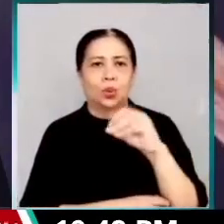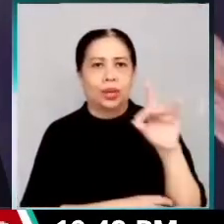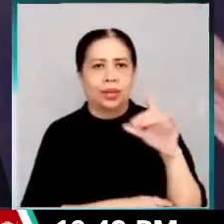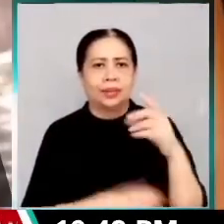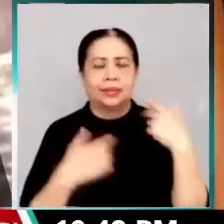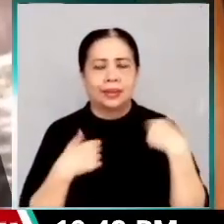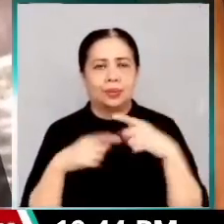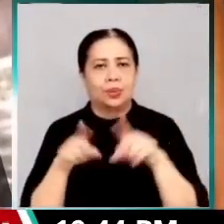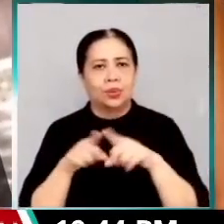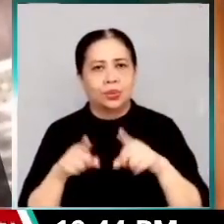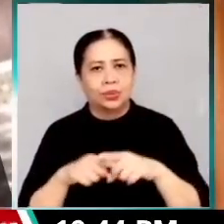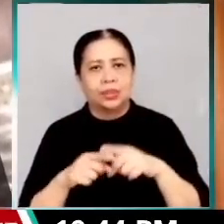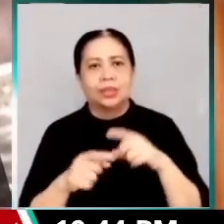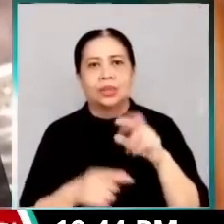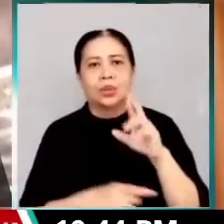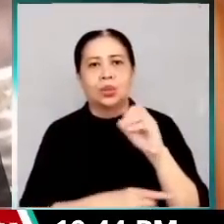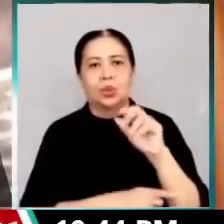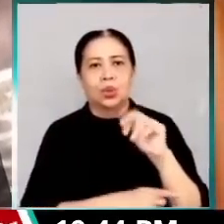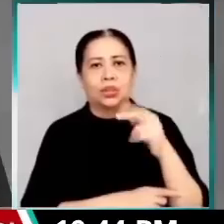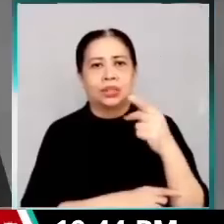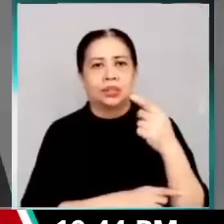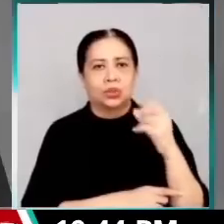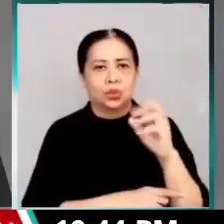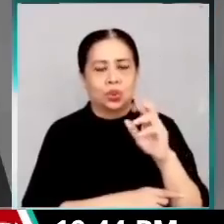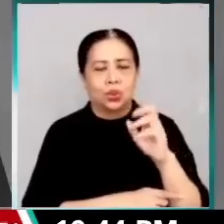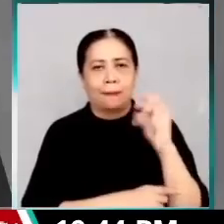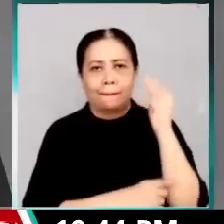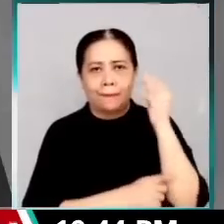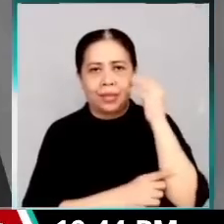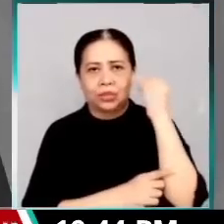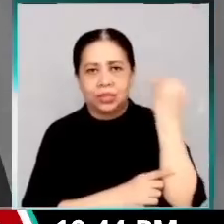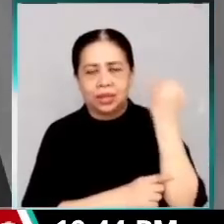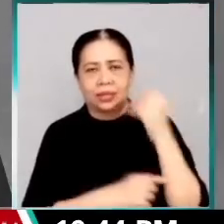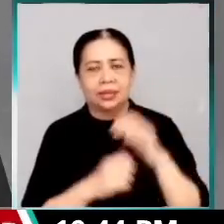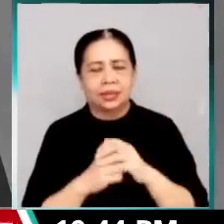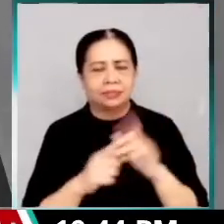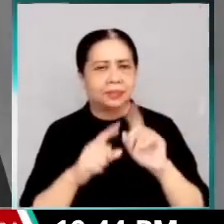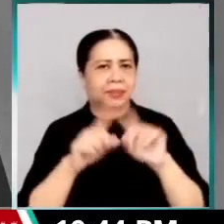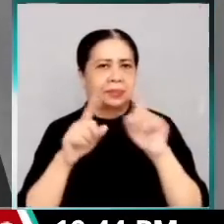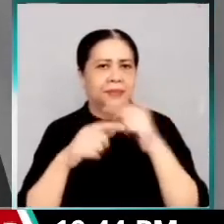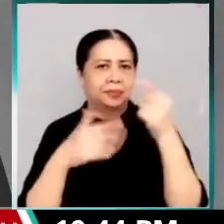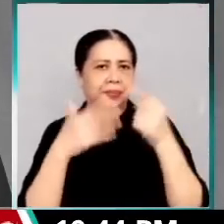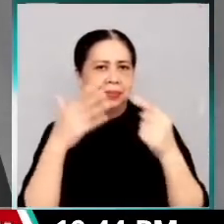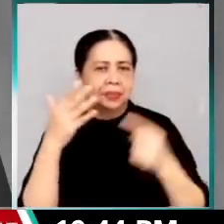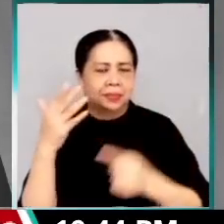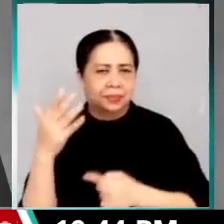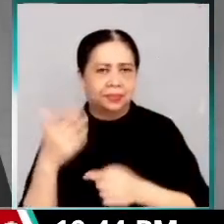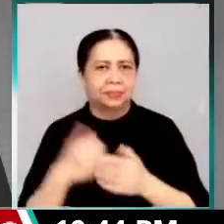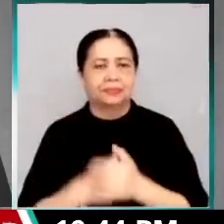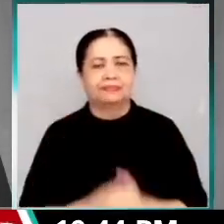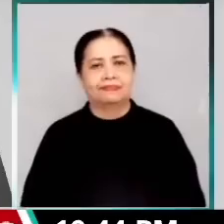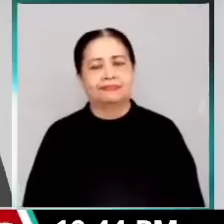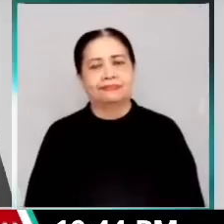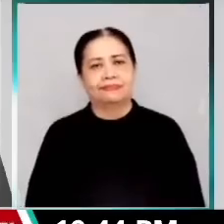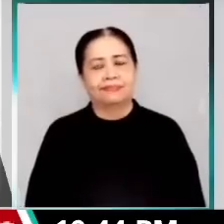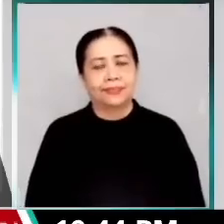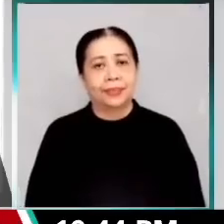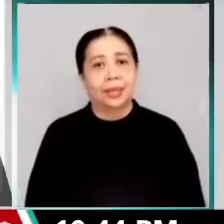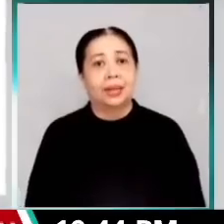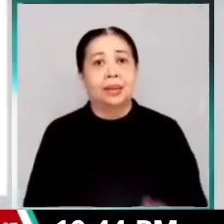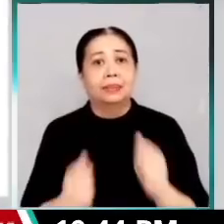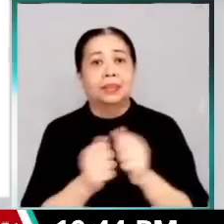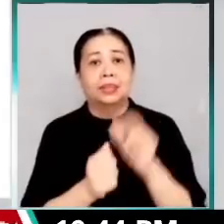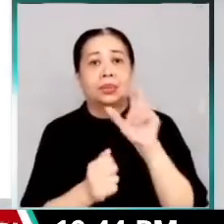Rolling Stones lead vocalist Mick Jagger, Mariah Carey, Oprah Winfrey at Sir Elton John. Pati si US President